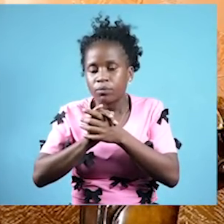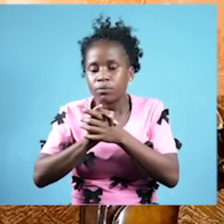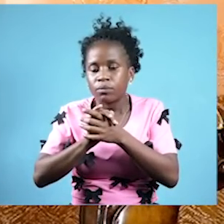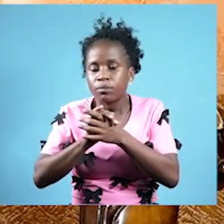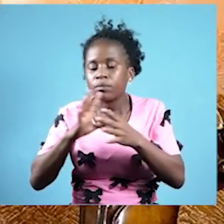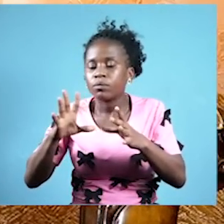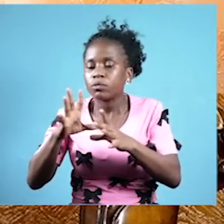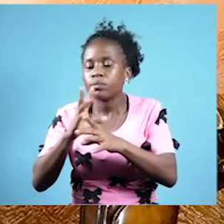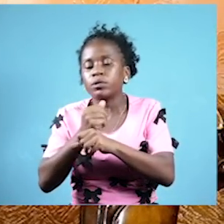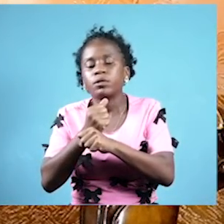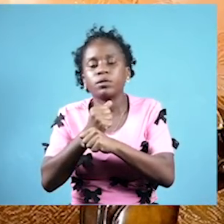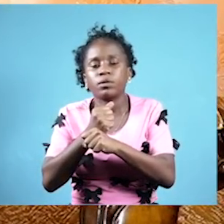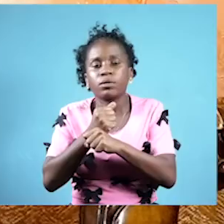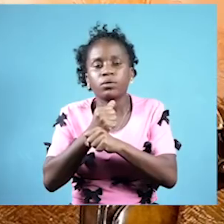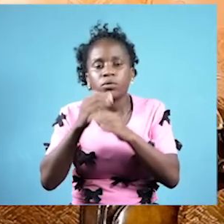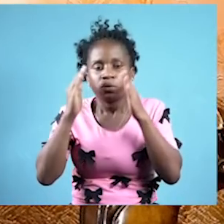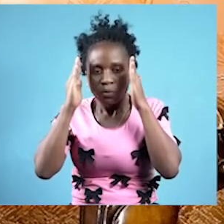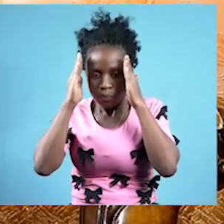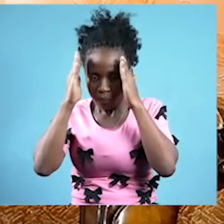sana Mwenyezi Mungu akotupatia